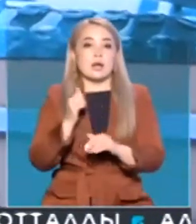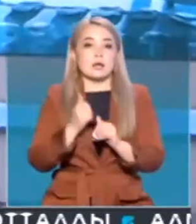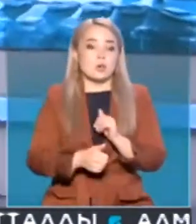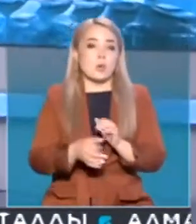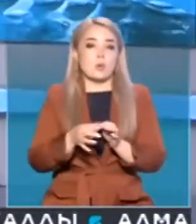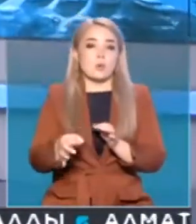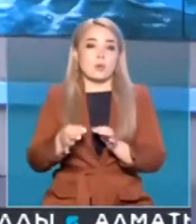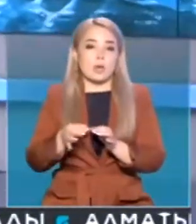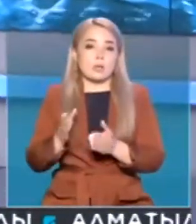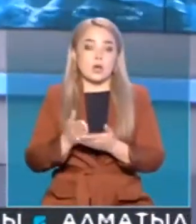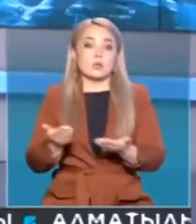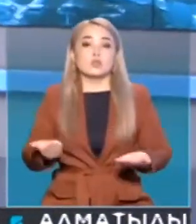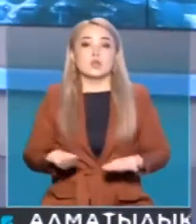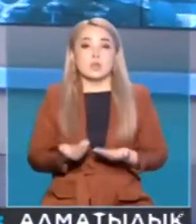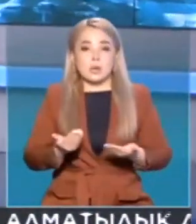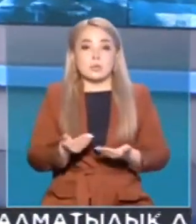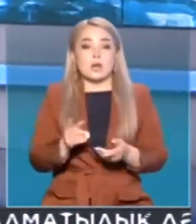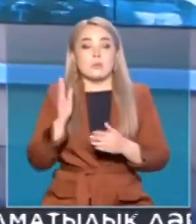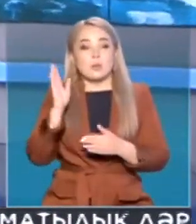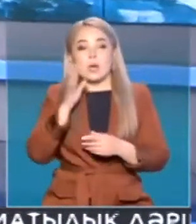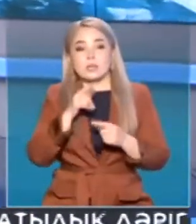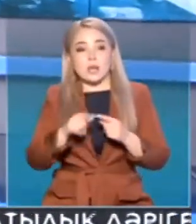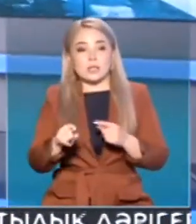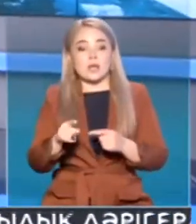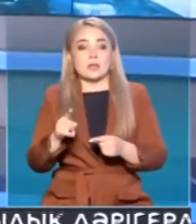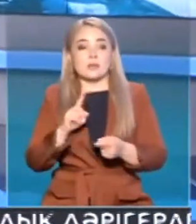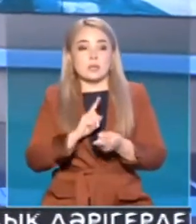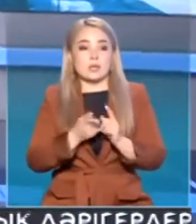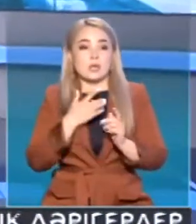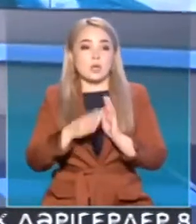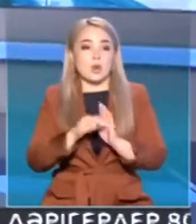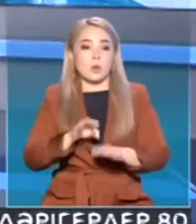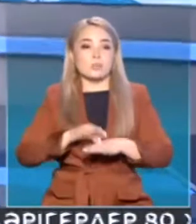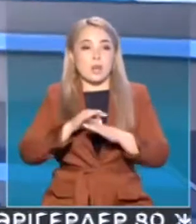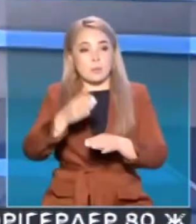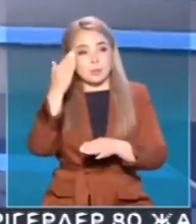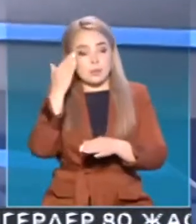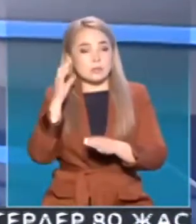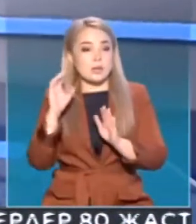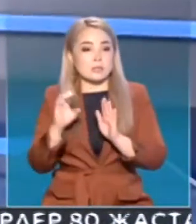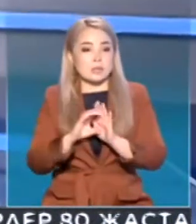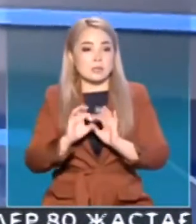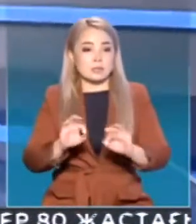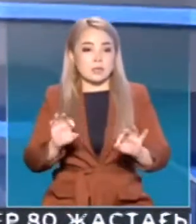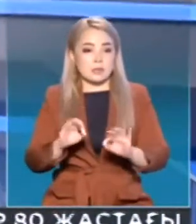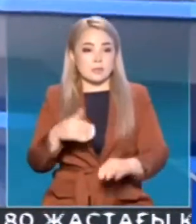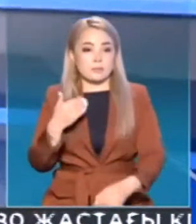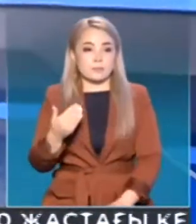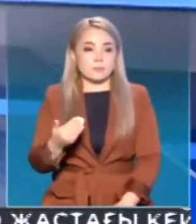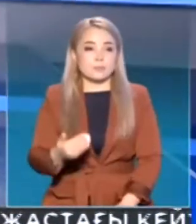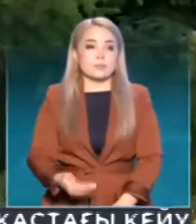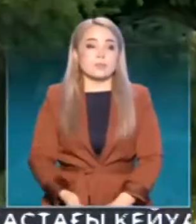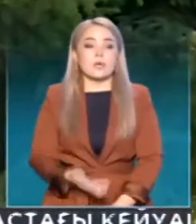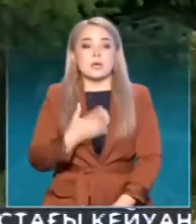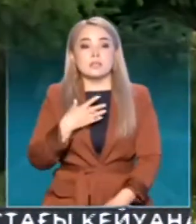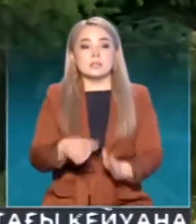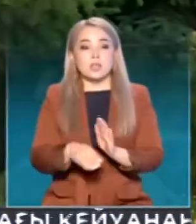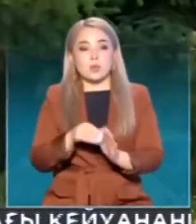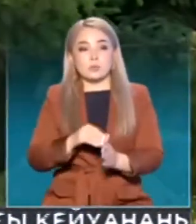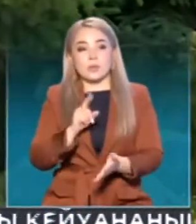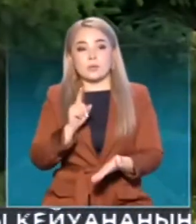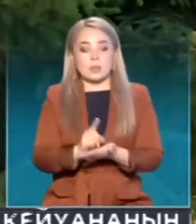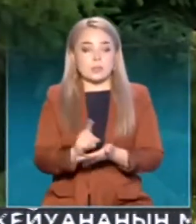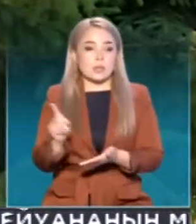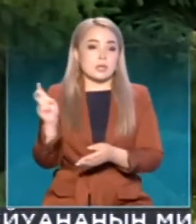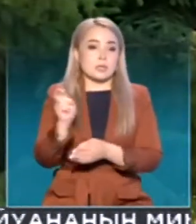Елімізден әр өңіріндегі тұрғындардан да алдағы референдум жайлы пікір сұраған едік. Бір қатарын назарыңызға ұсынамыз. Референдумға міндетті түрде